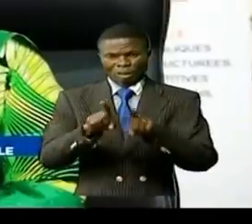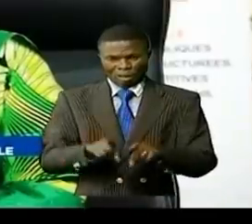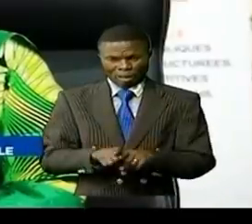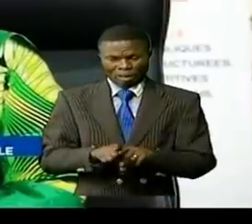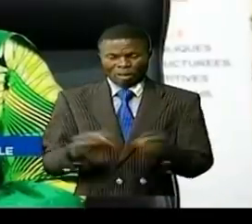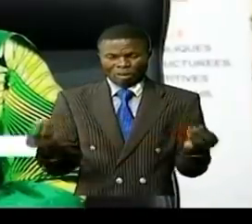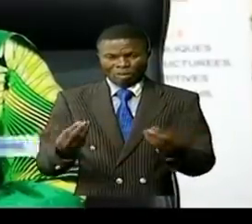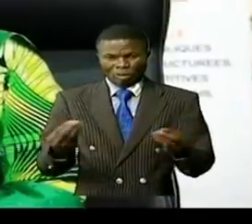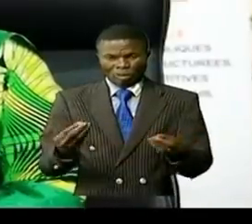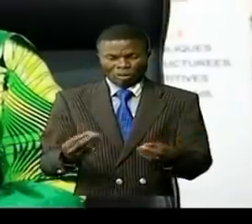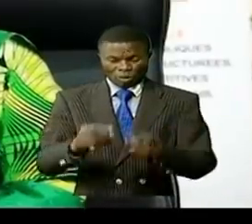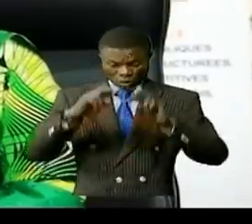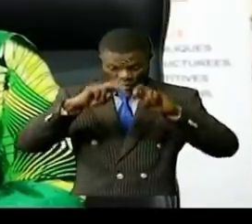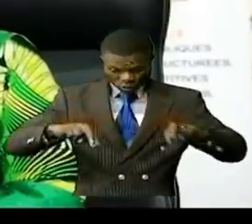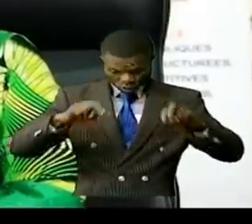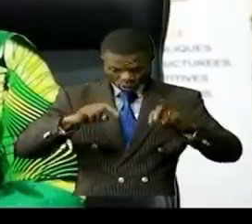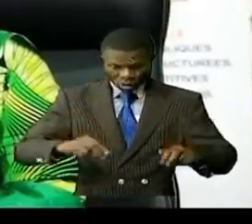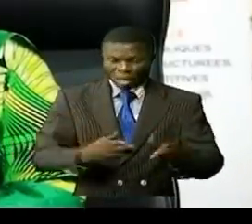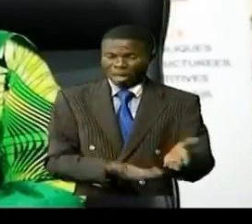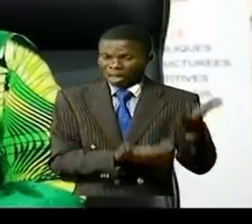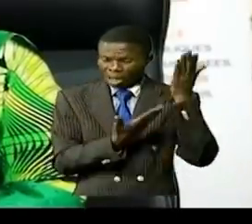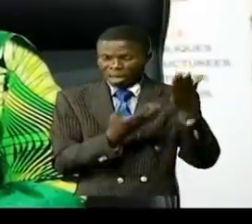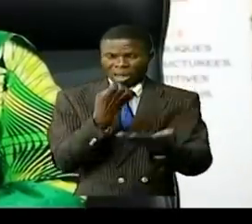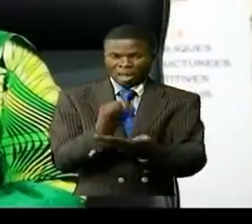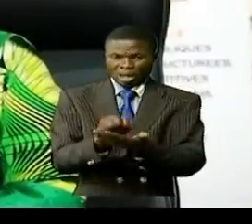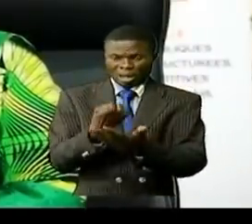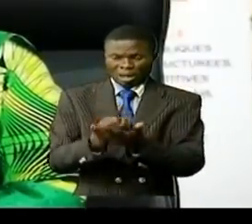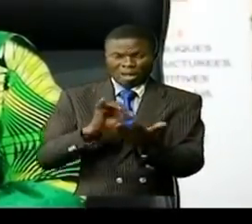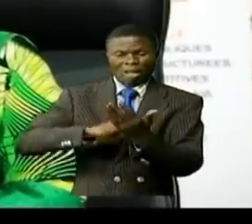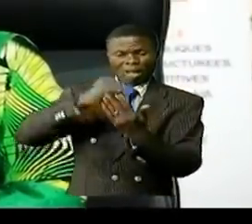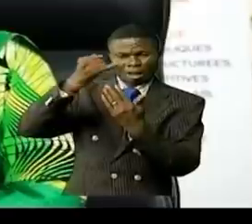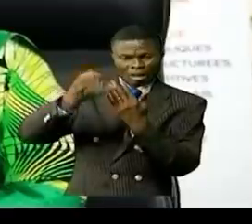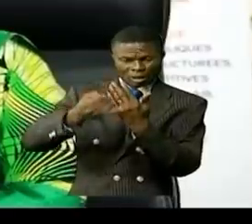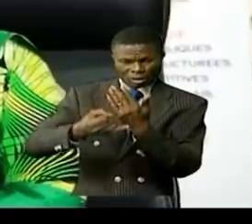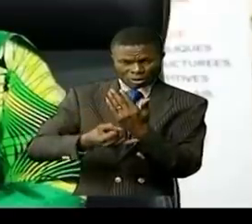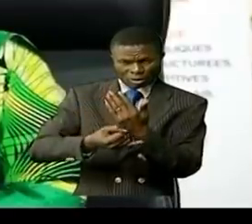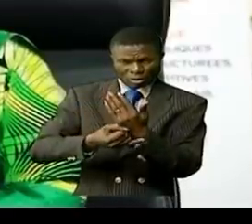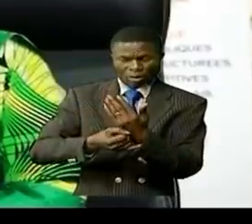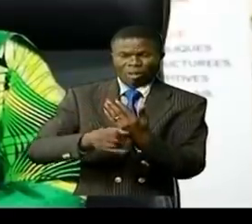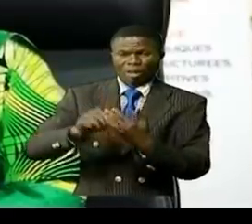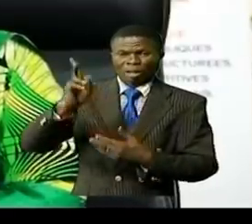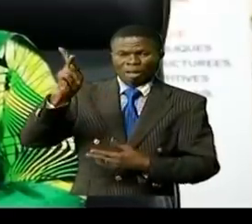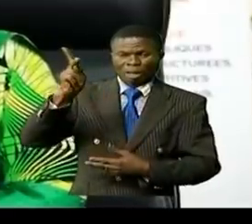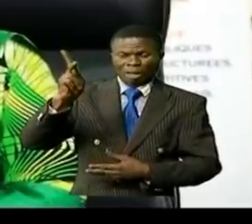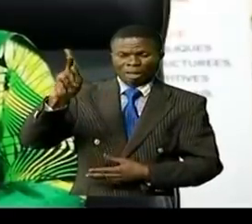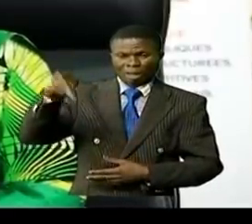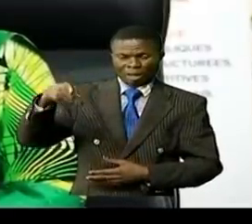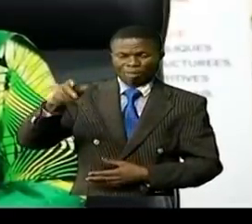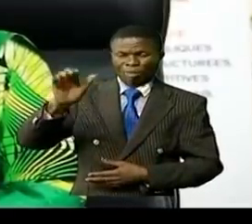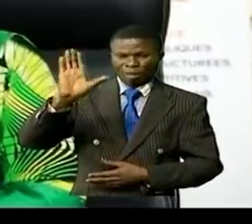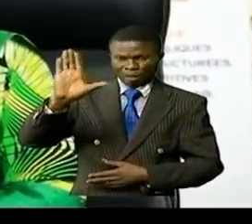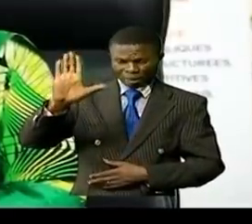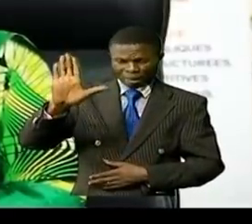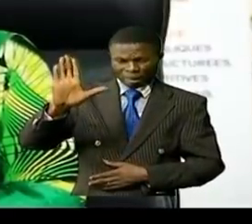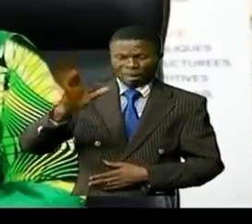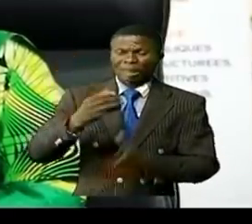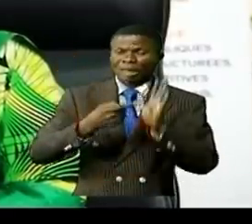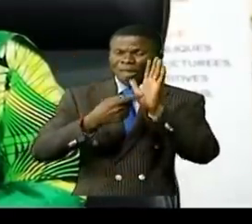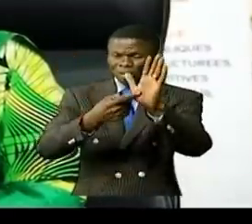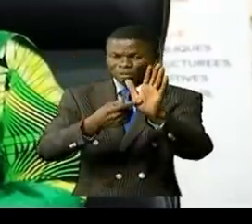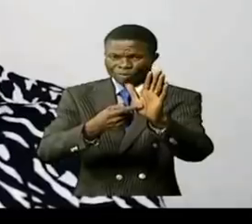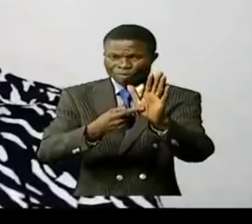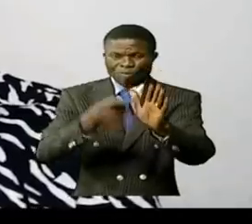que l'étude sur l'impact économique du projet CAP 5 avait indiqué pour